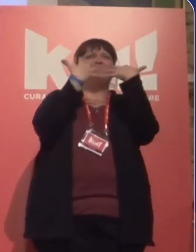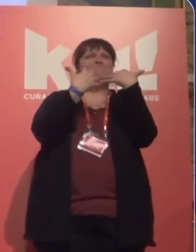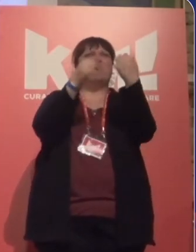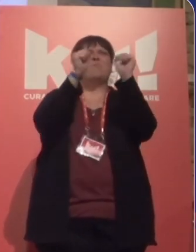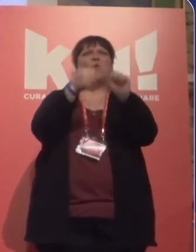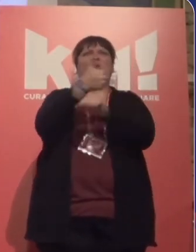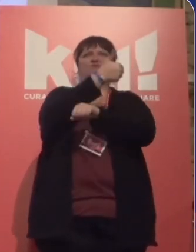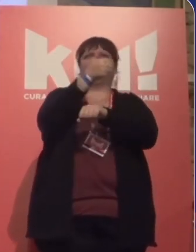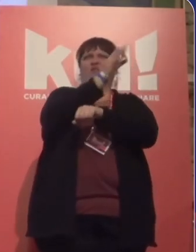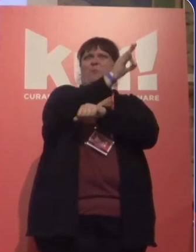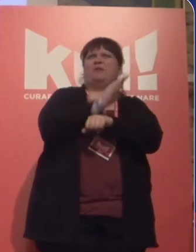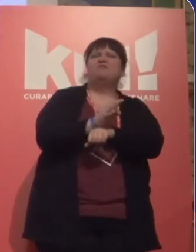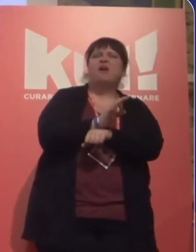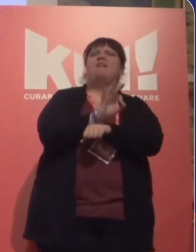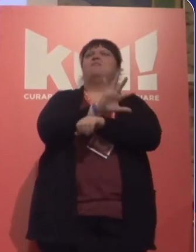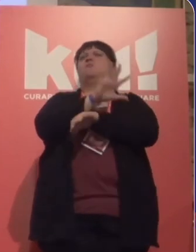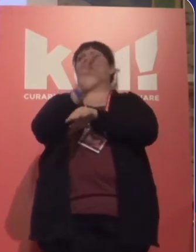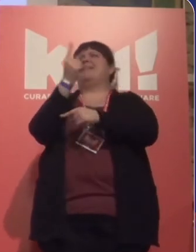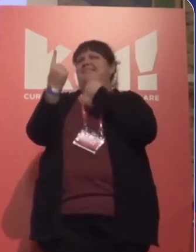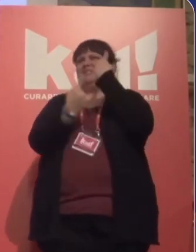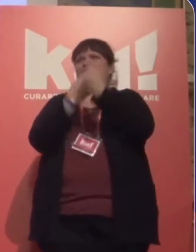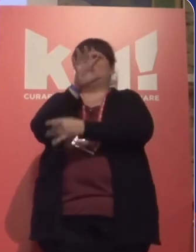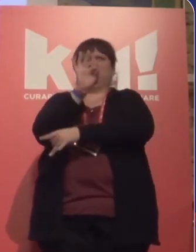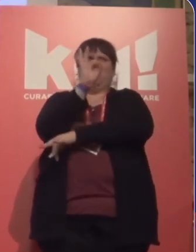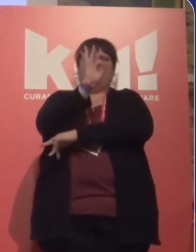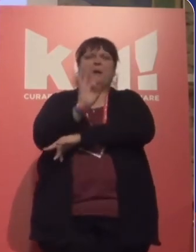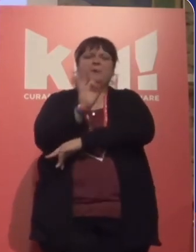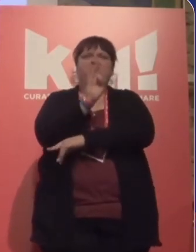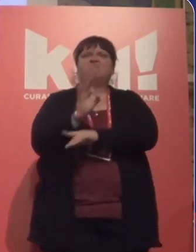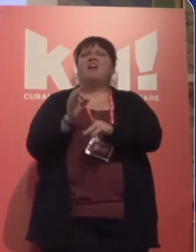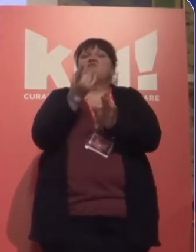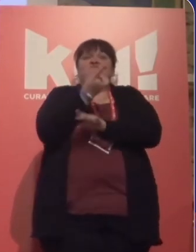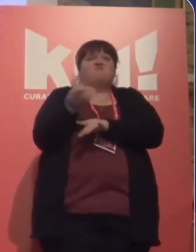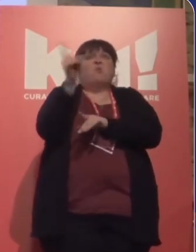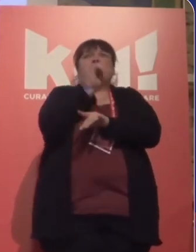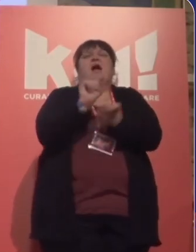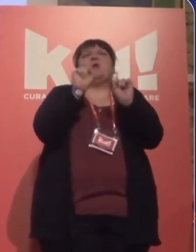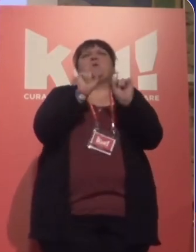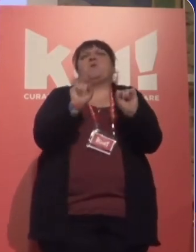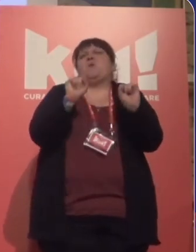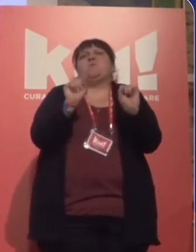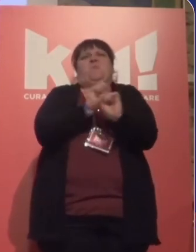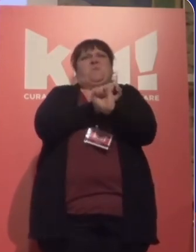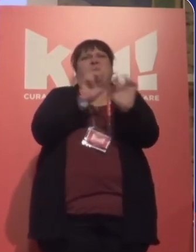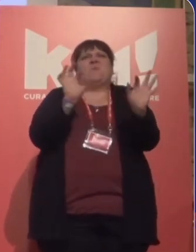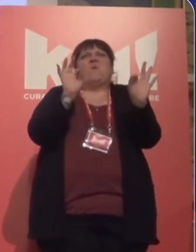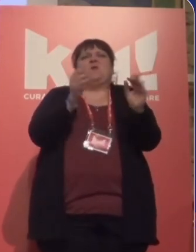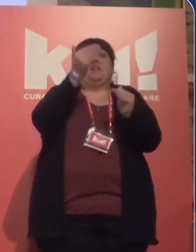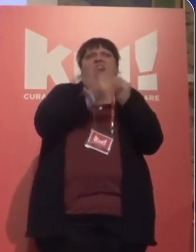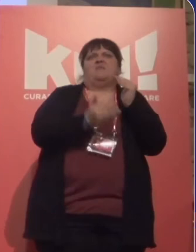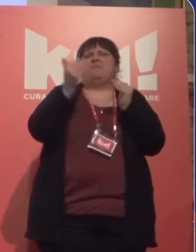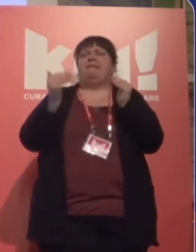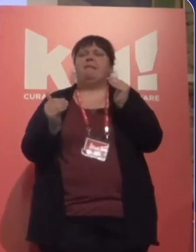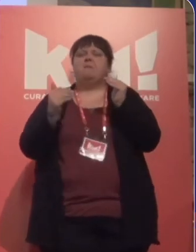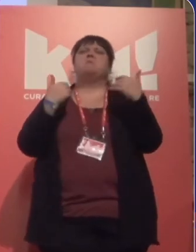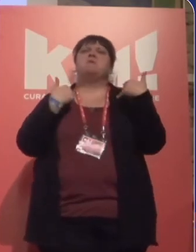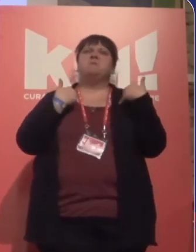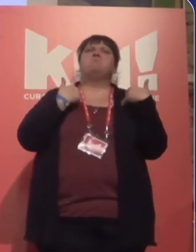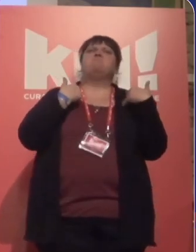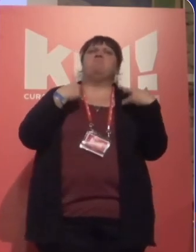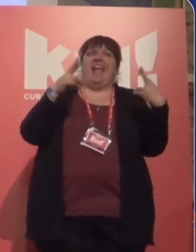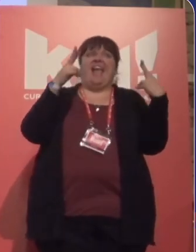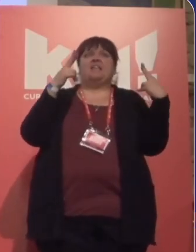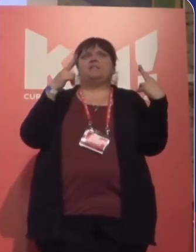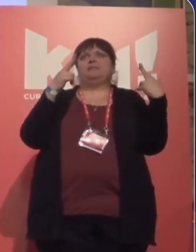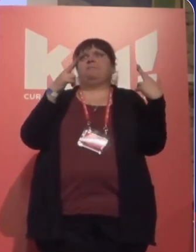sarà più così ecco però io sperando di non risultare noioso pedante credo che dobbiamo